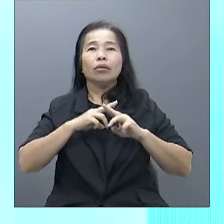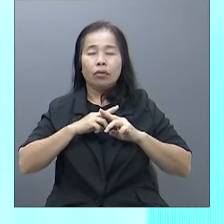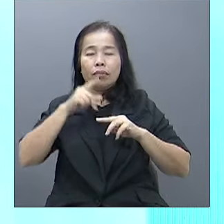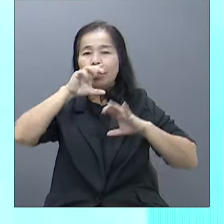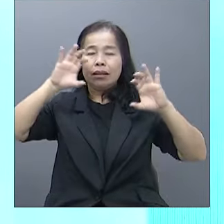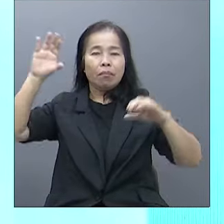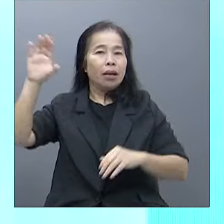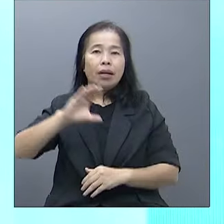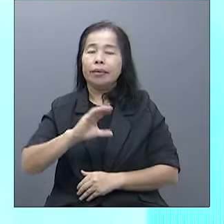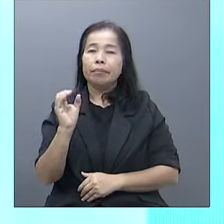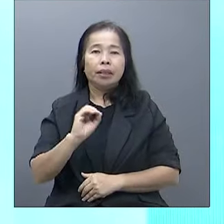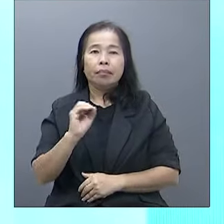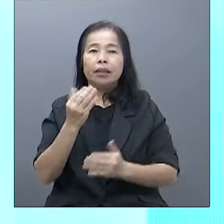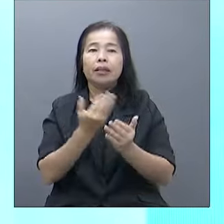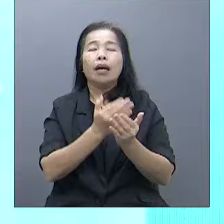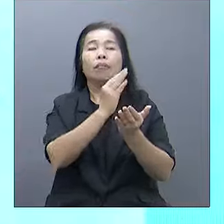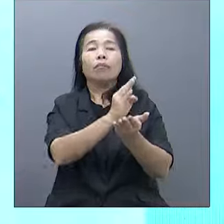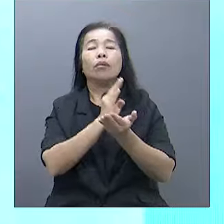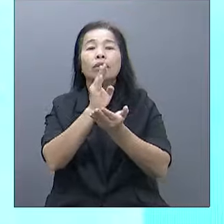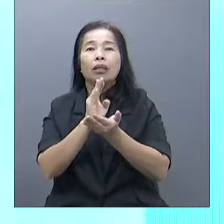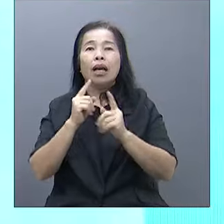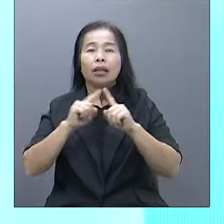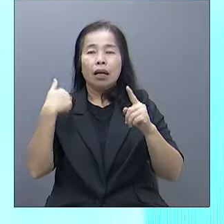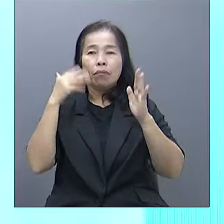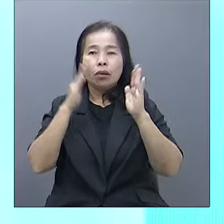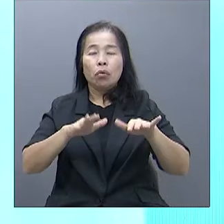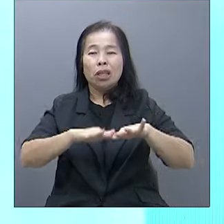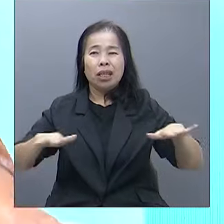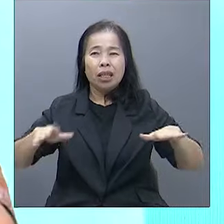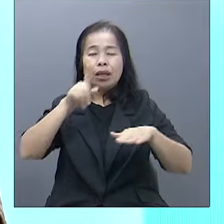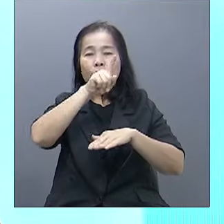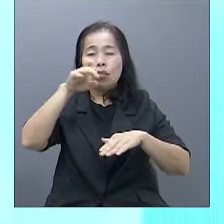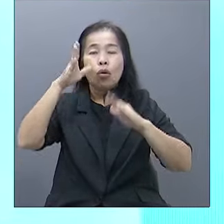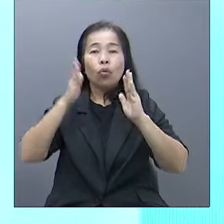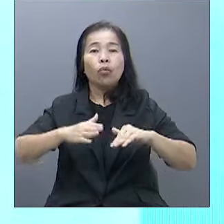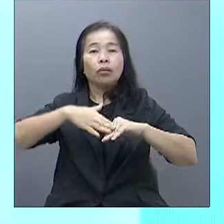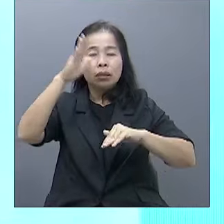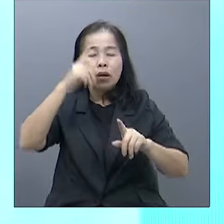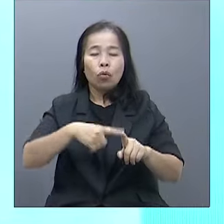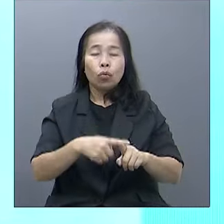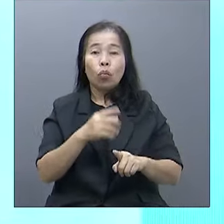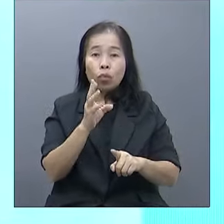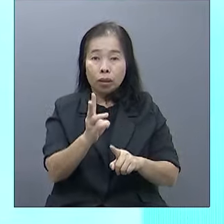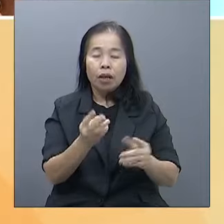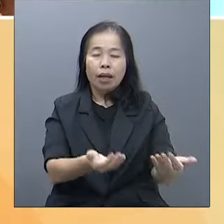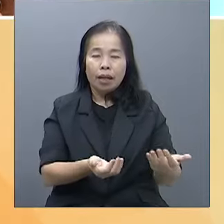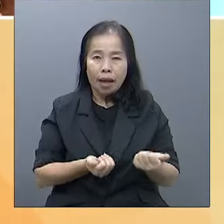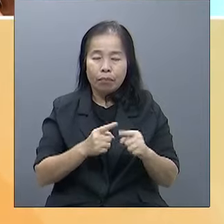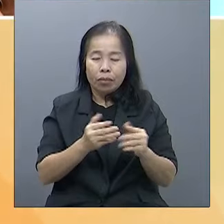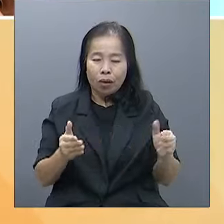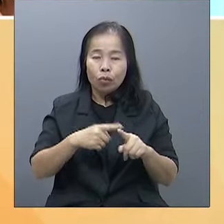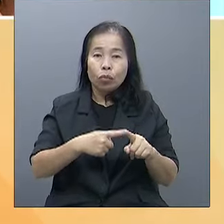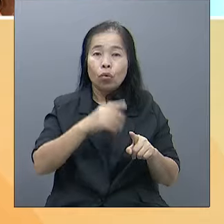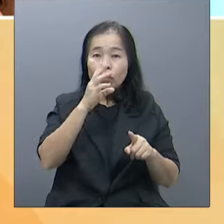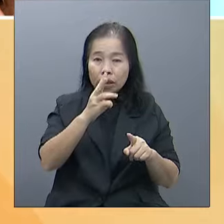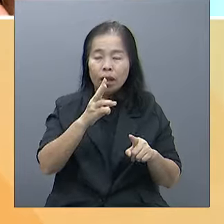ได้จากเงินบริจาคล้วนๆแต่ว่ามีเด็กหลายร้อยคนที่ต้องดูแลรับตั้งแต่6เดือนขึ้นมาจนถึง6ปีเก็บเงินวันละ30